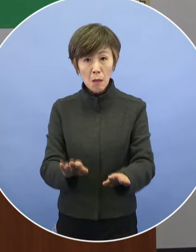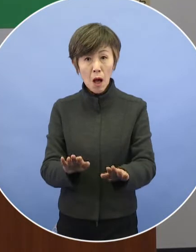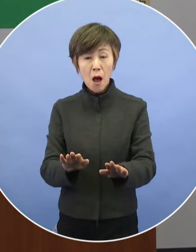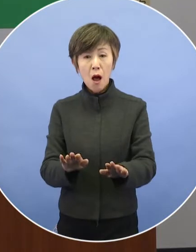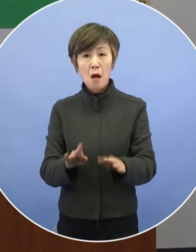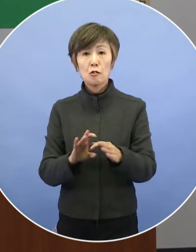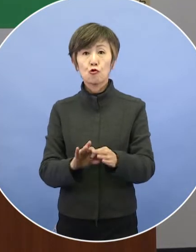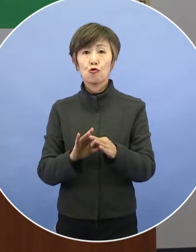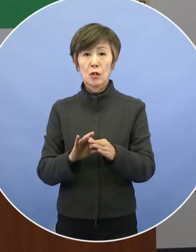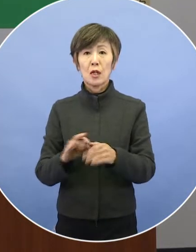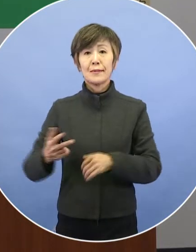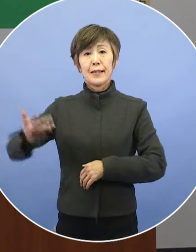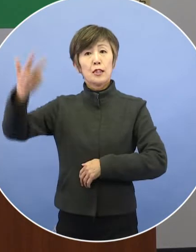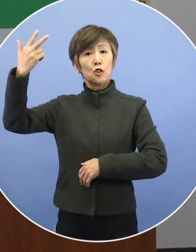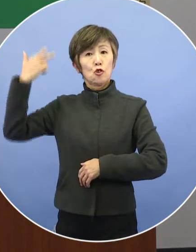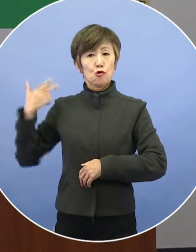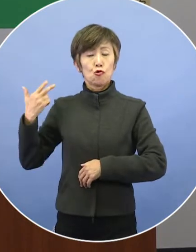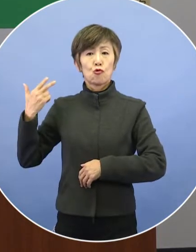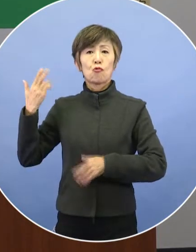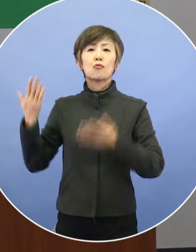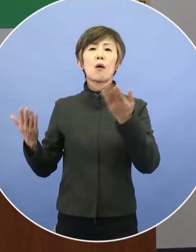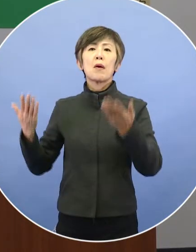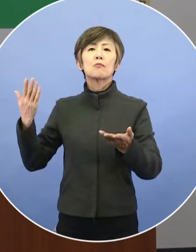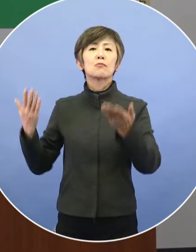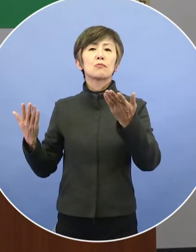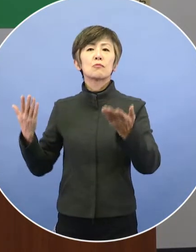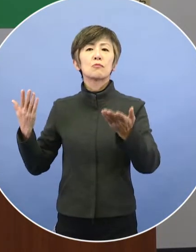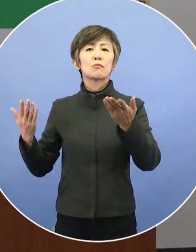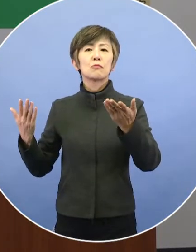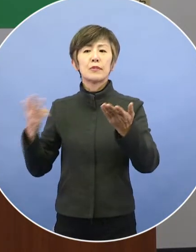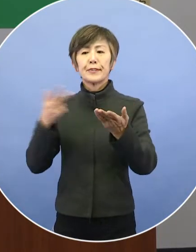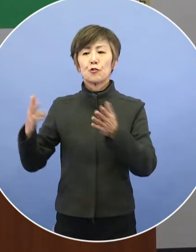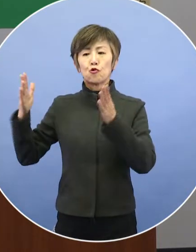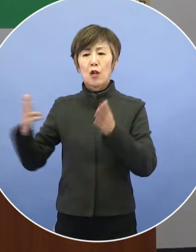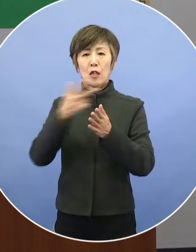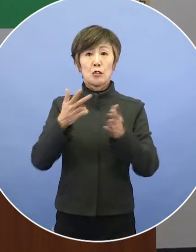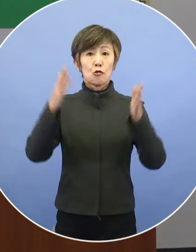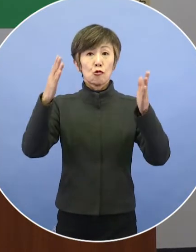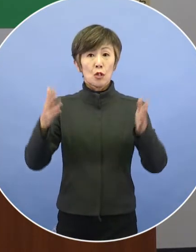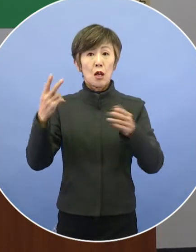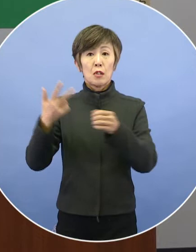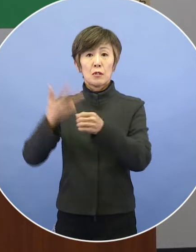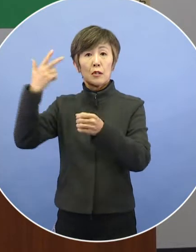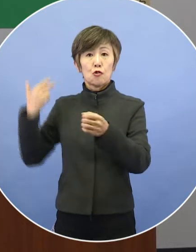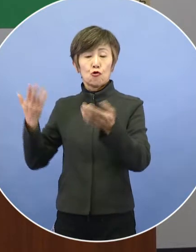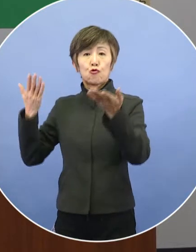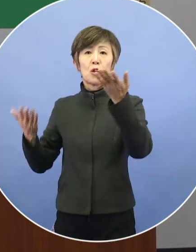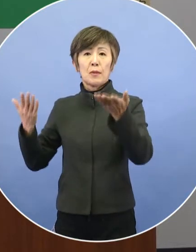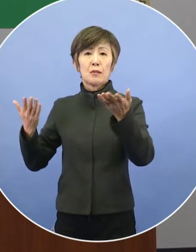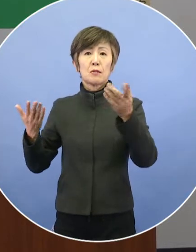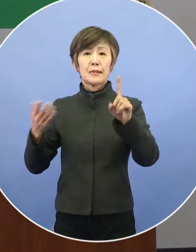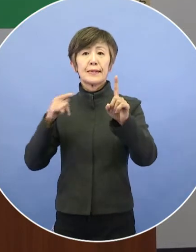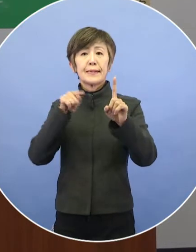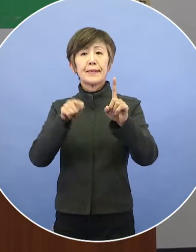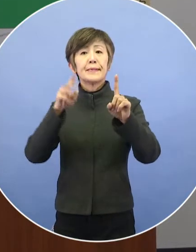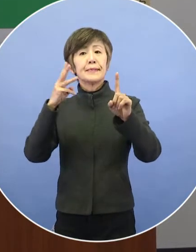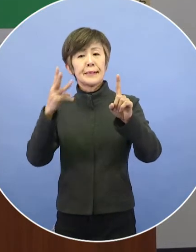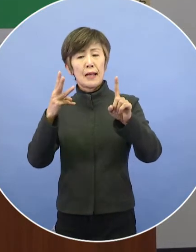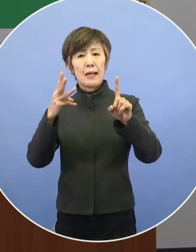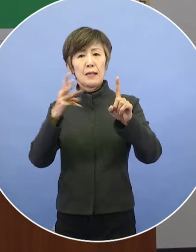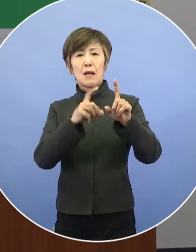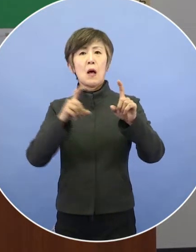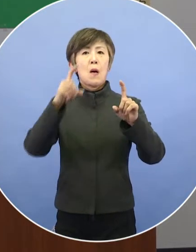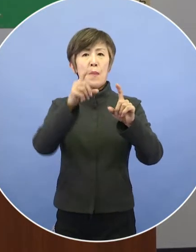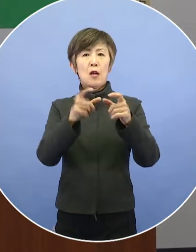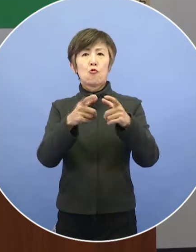現状につきましては先週比1週間前の1週間ですね1.3倍ということで1.1倍ぐらい